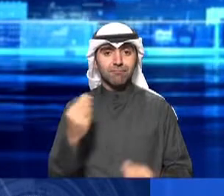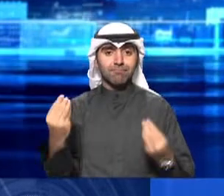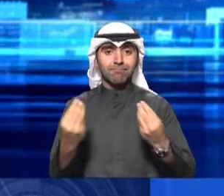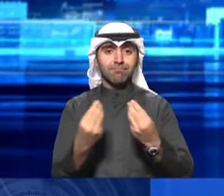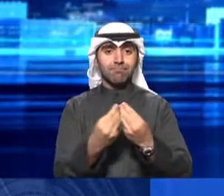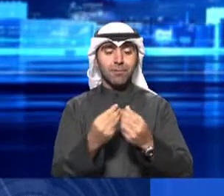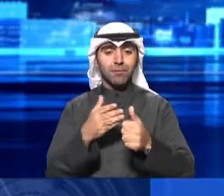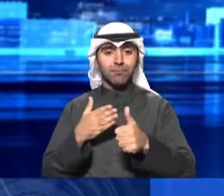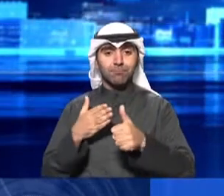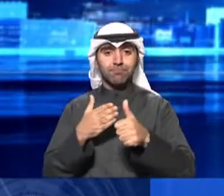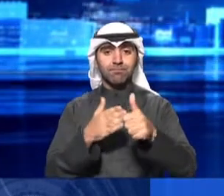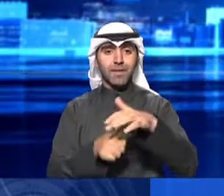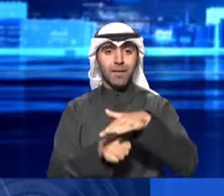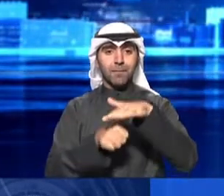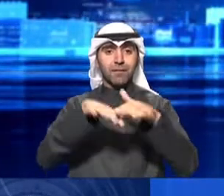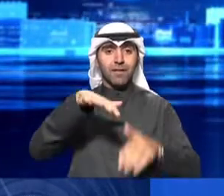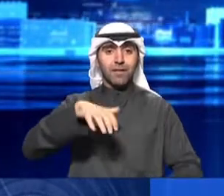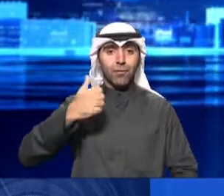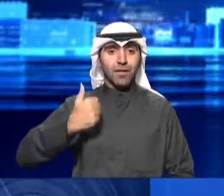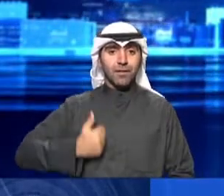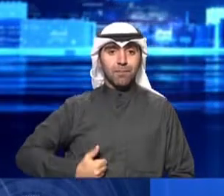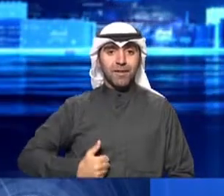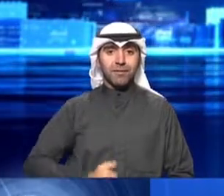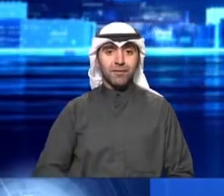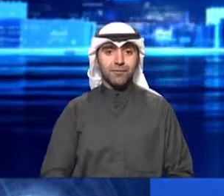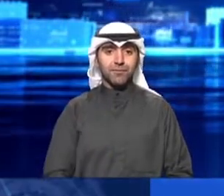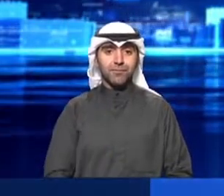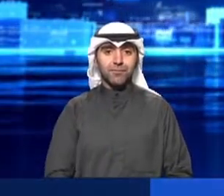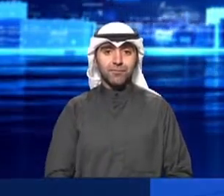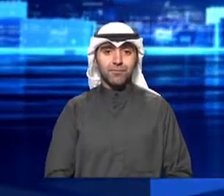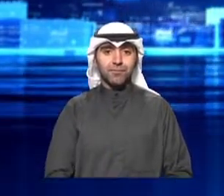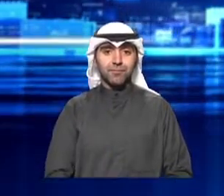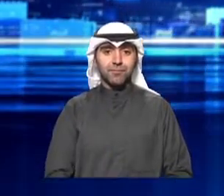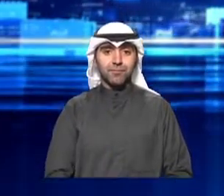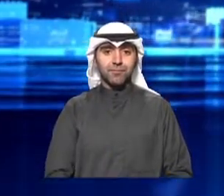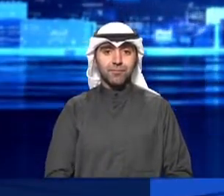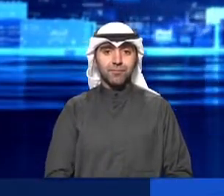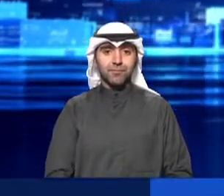ظل قيادة جلالته الحكيمة.